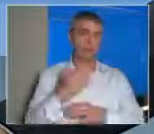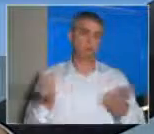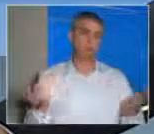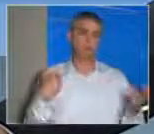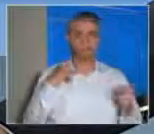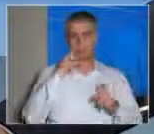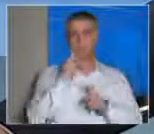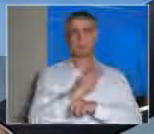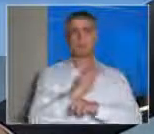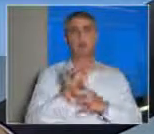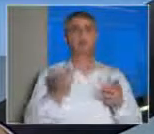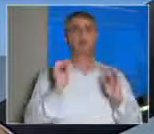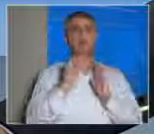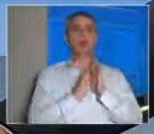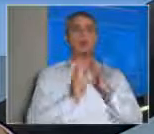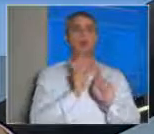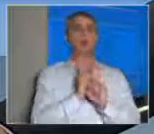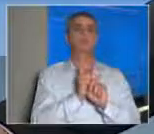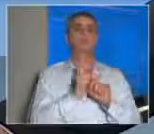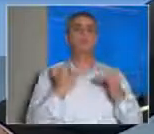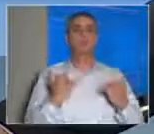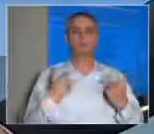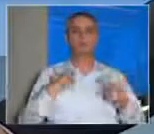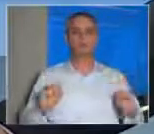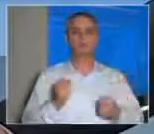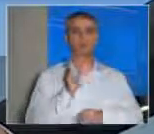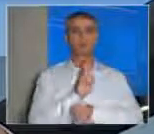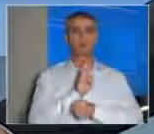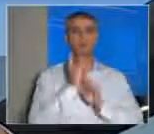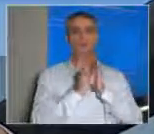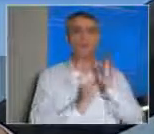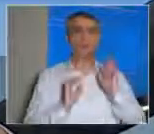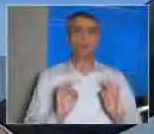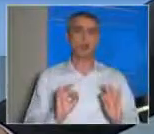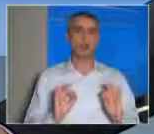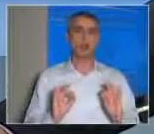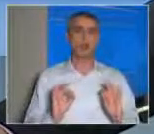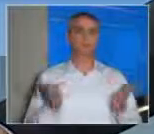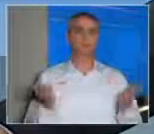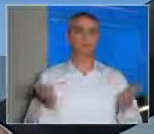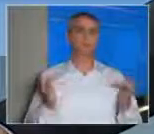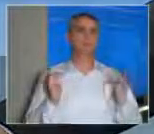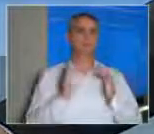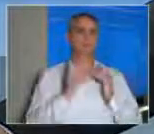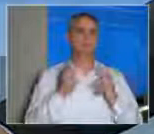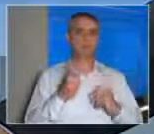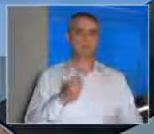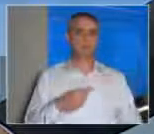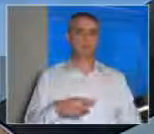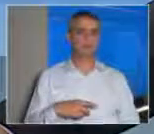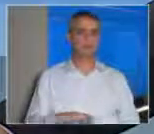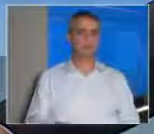צריכים להתרגל לפריבילגיה הזאת של חוק החסינות. בינתיים אנחנו משתדלים לשמור את החוק ולעמוד, מה שנקרא, ולהצליח